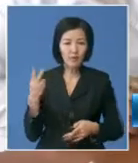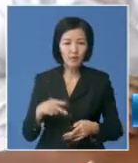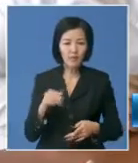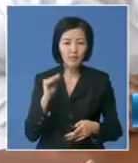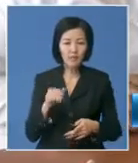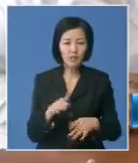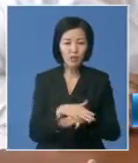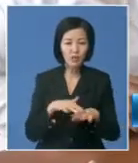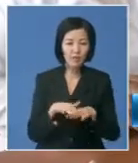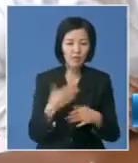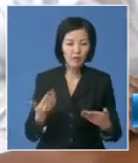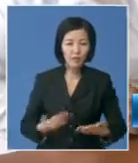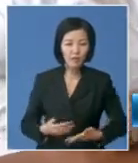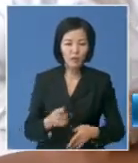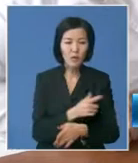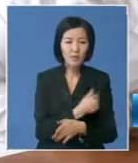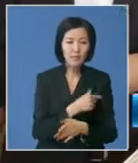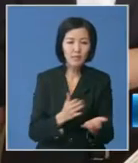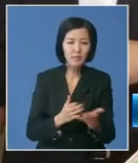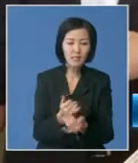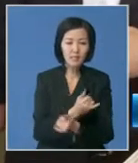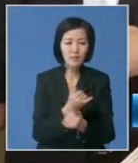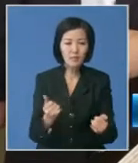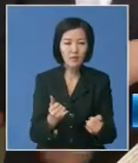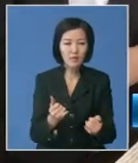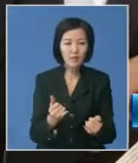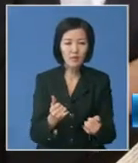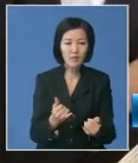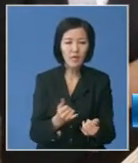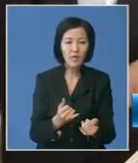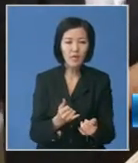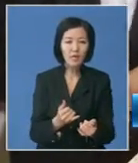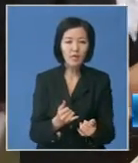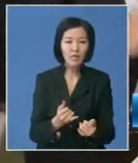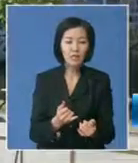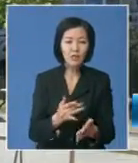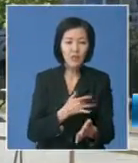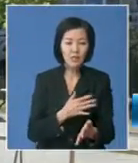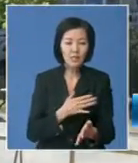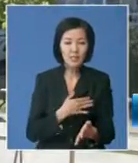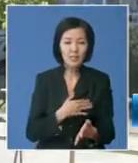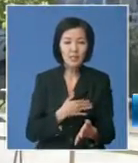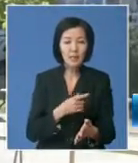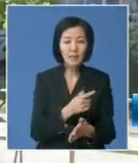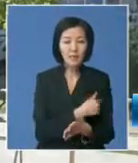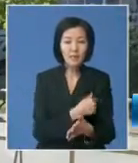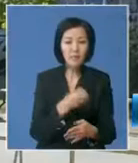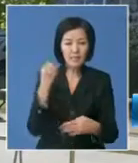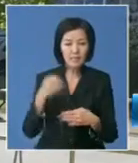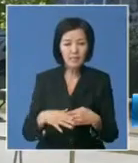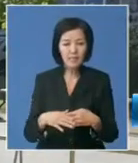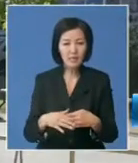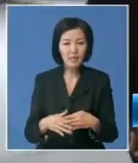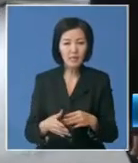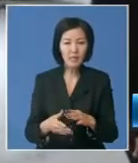человек и все это время медицинское обслуживание им оказывает частный медицинский центр сильным однако на обслуживание всего населения